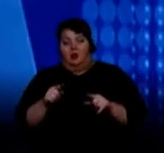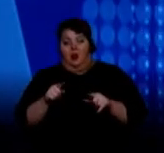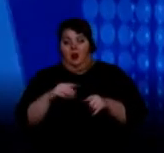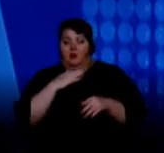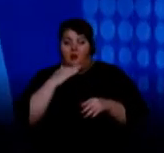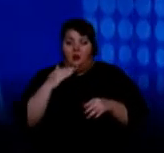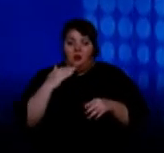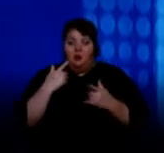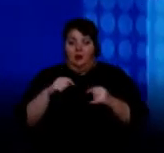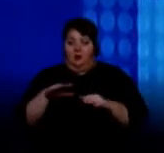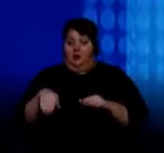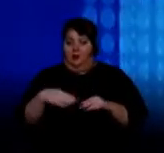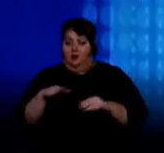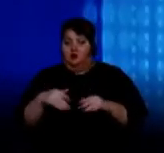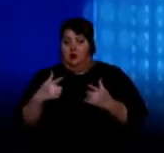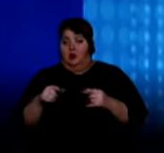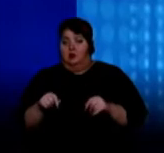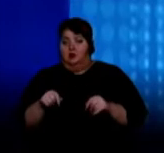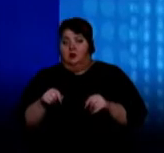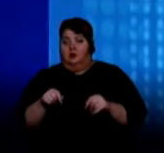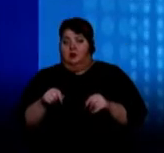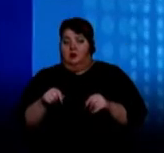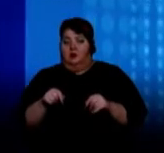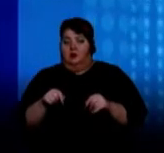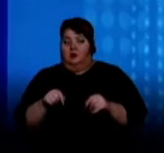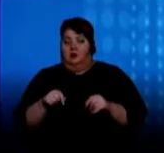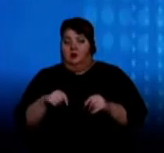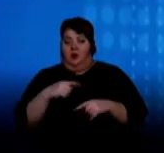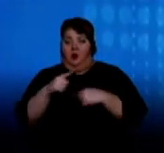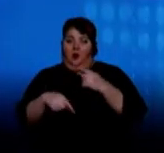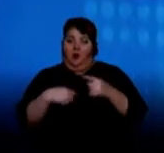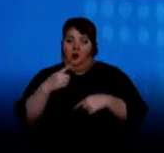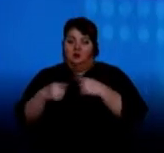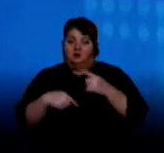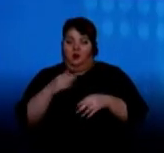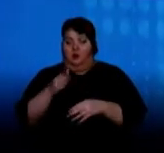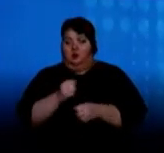де в тебе пусто і де в тебе, як то знаєте, колесо таке, чи воно буде котитися, чи